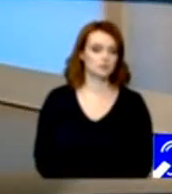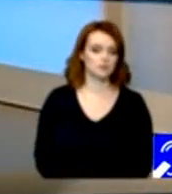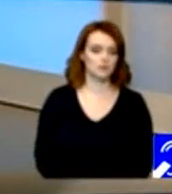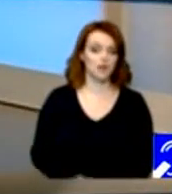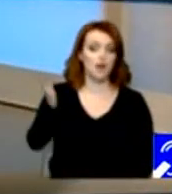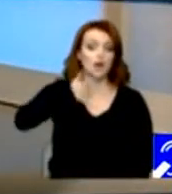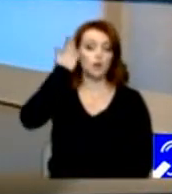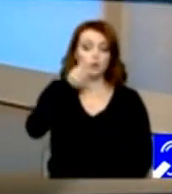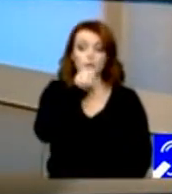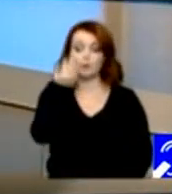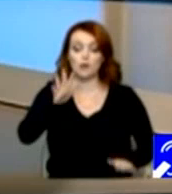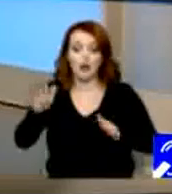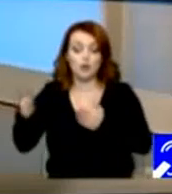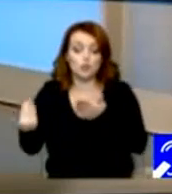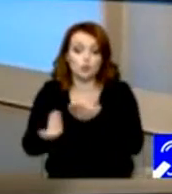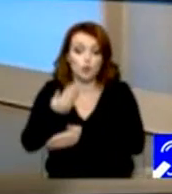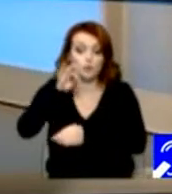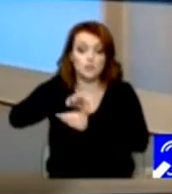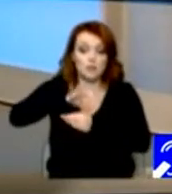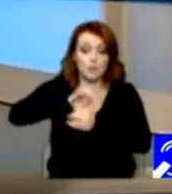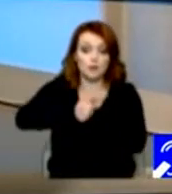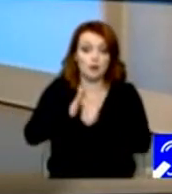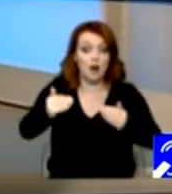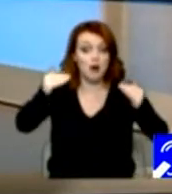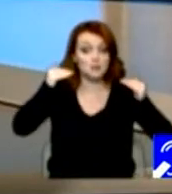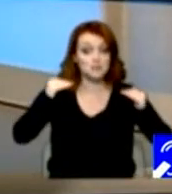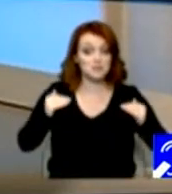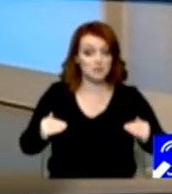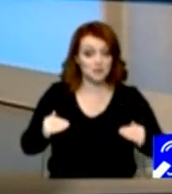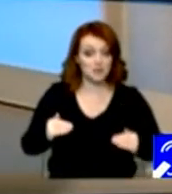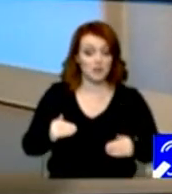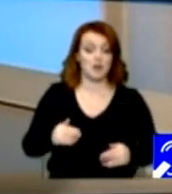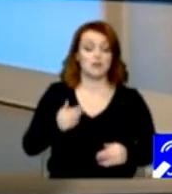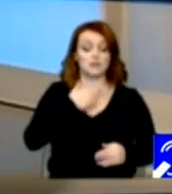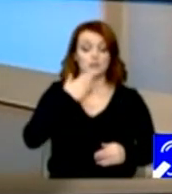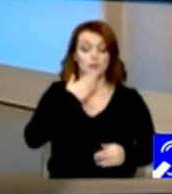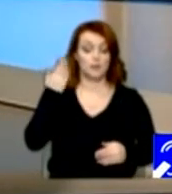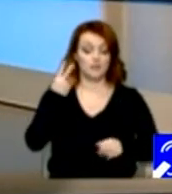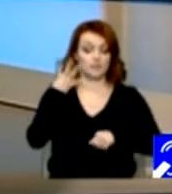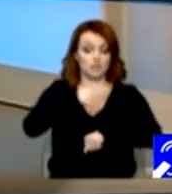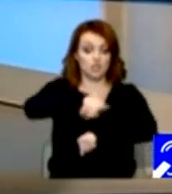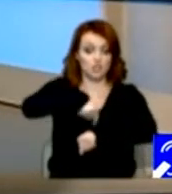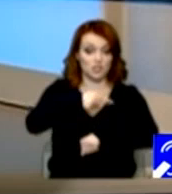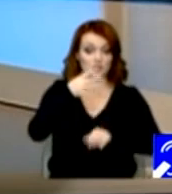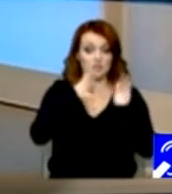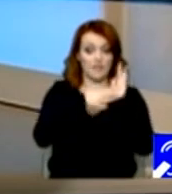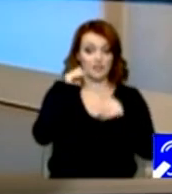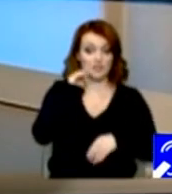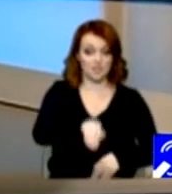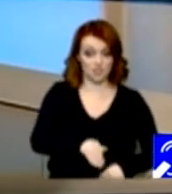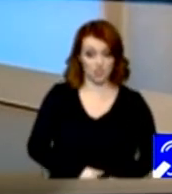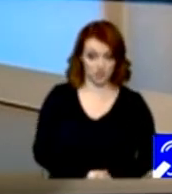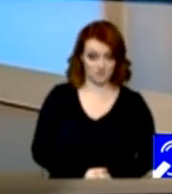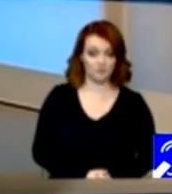hrănirea numărul cazurilor noi de cuviinta 19 a scăzut sub în 2000 în ultimele 24 de ore însă în